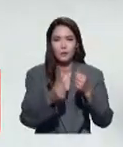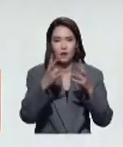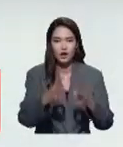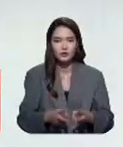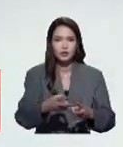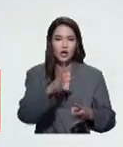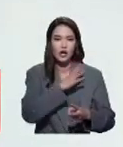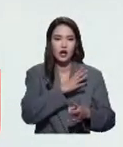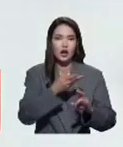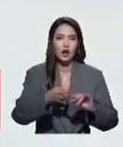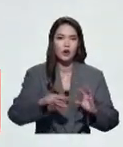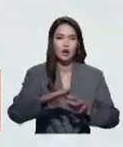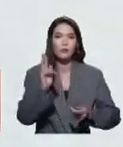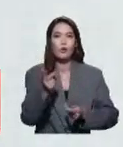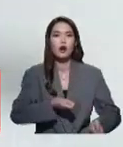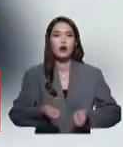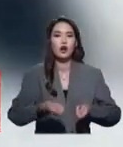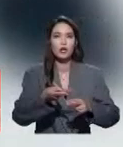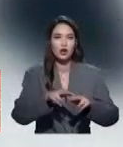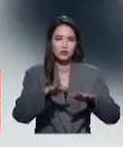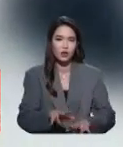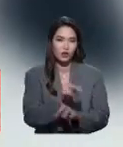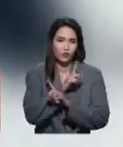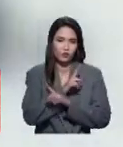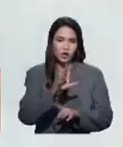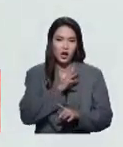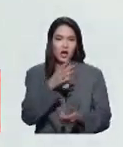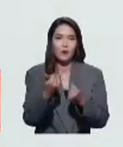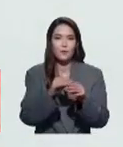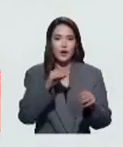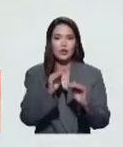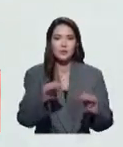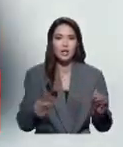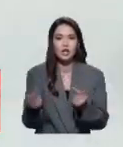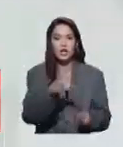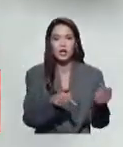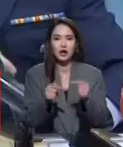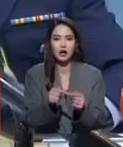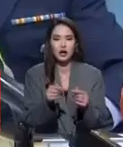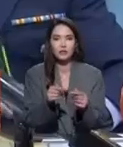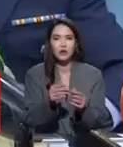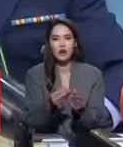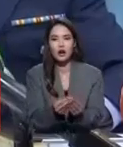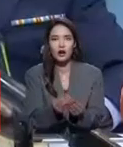2 оқушы мен жетекшісі сол жерде қаза тапты. Машина тізгінде балалардың бірінің ағасы болған көрінеді.